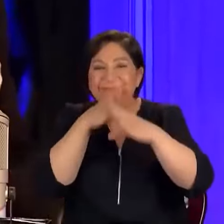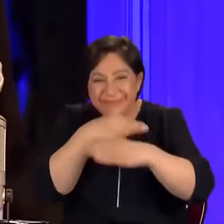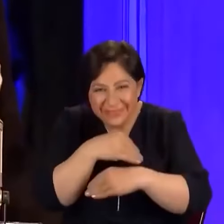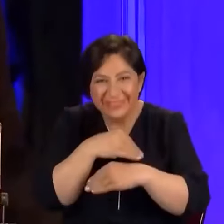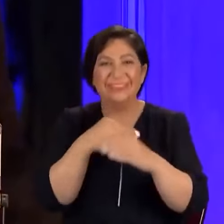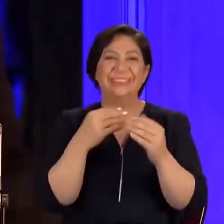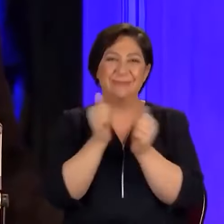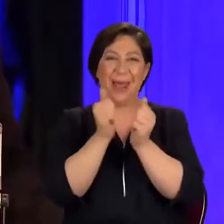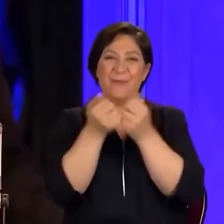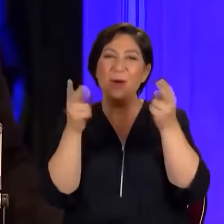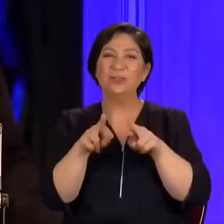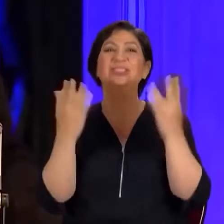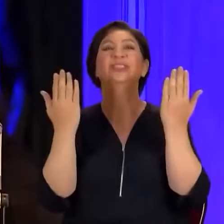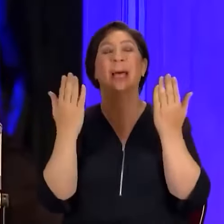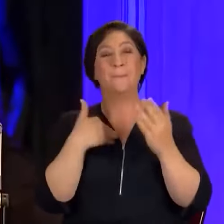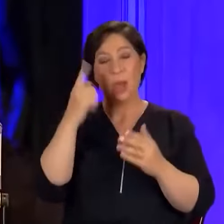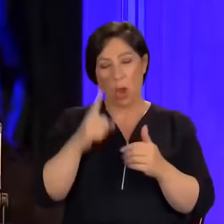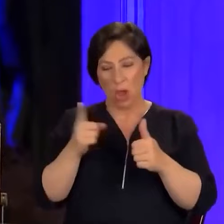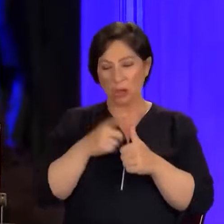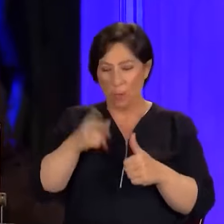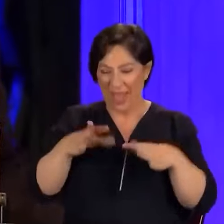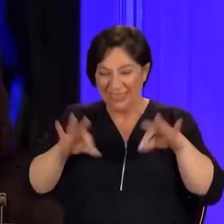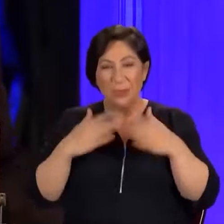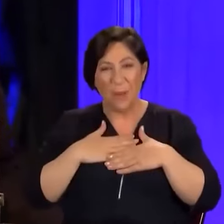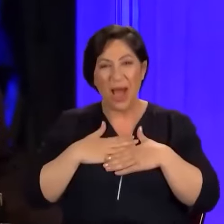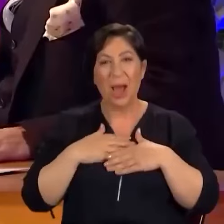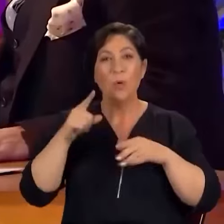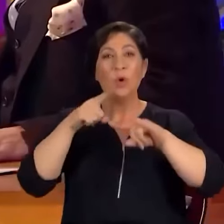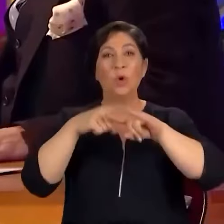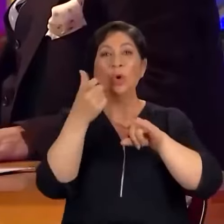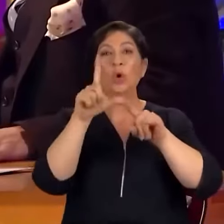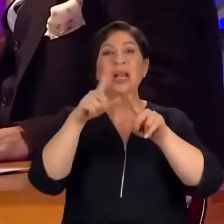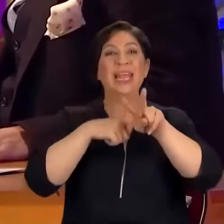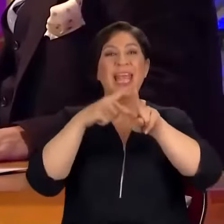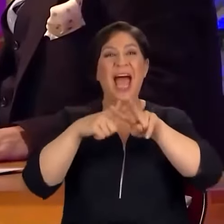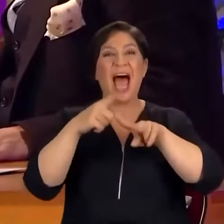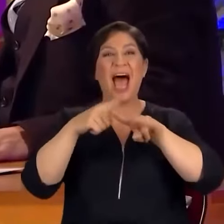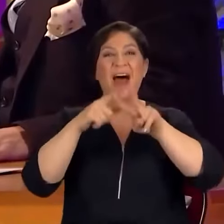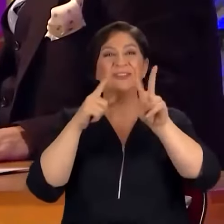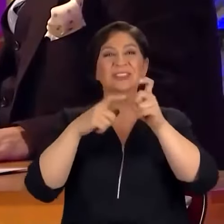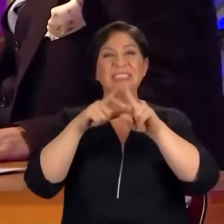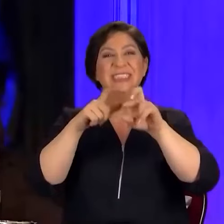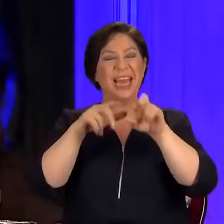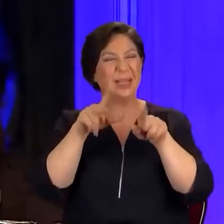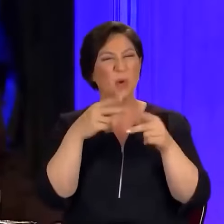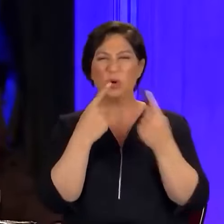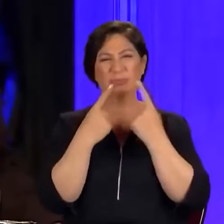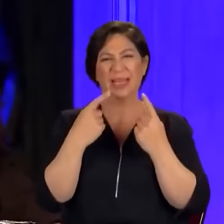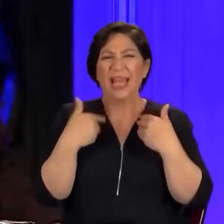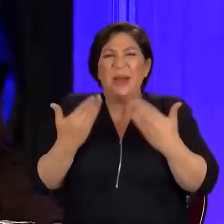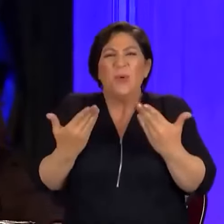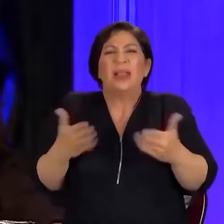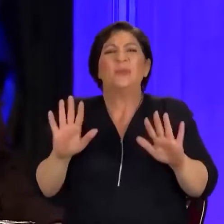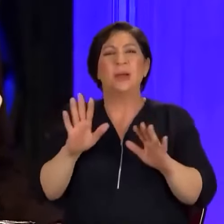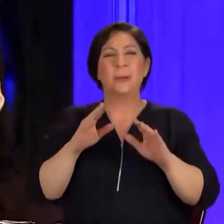Benle beraberce öleceğiz inşallah. Ben önce ölmeye hazırım ama bu Hülya Avşar gibi konuşmaları kaldıramıyorum hakikaten. Yani hakikaten